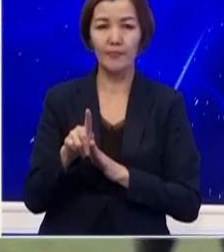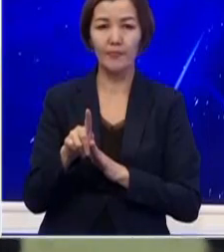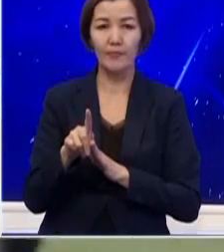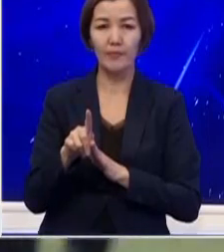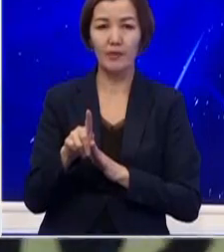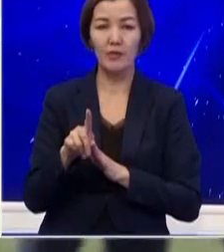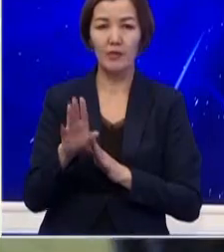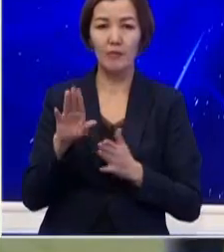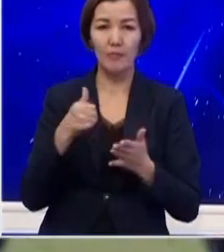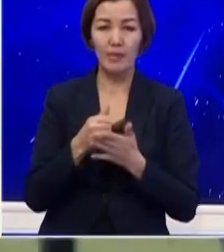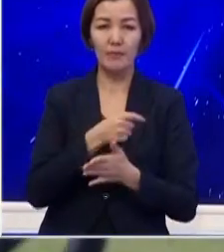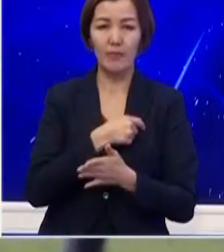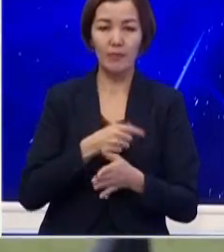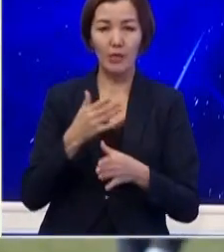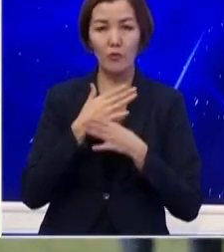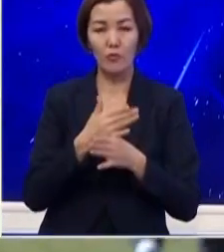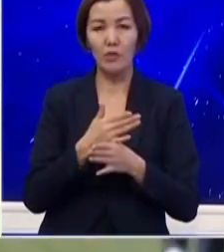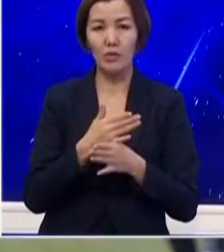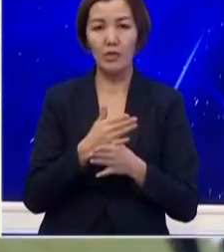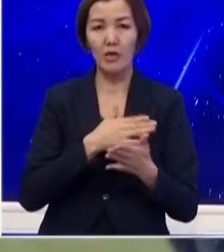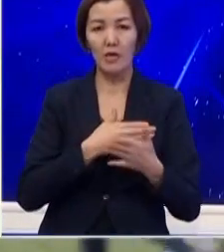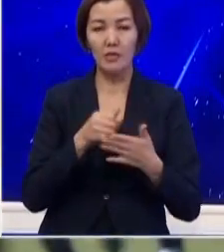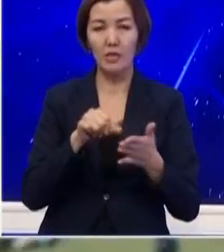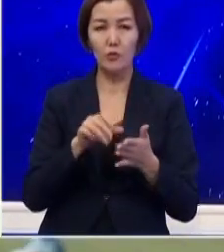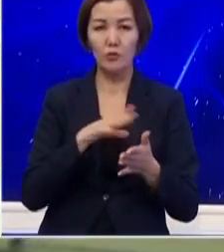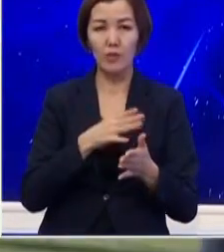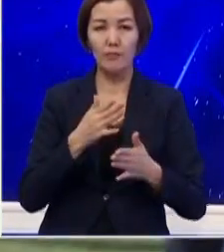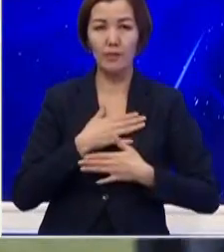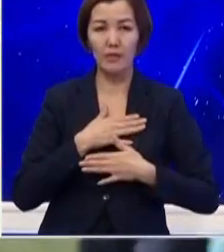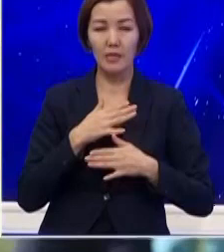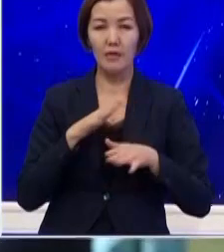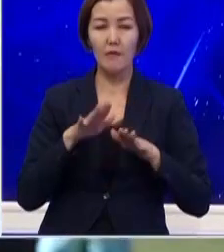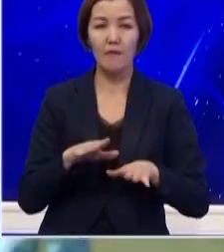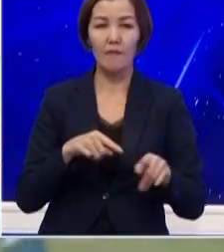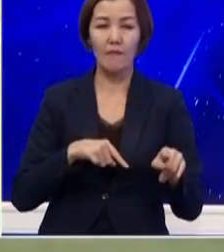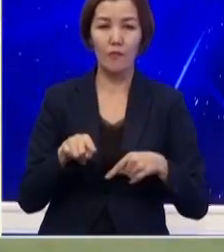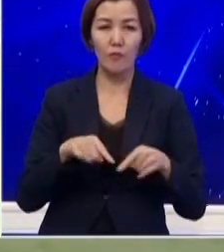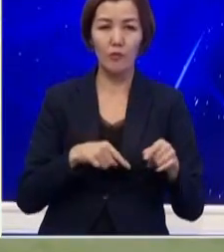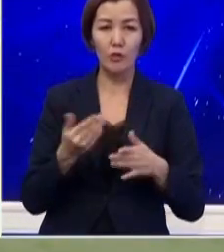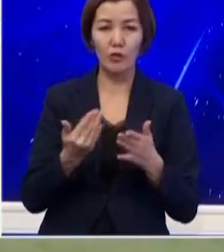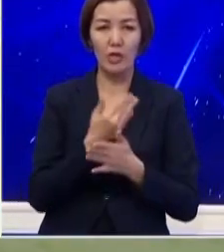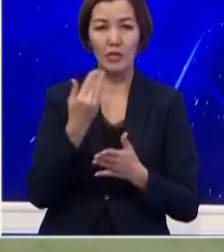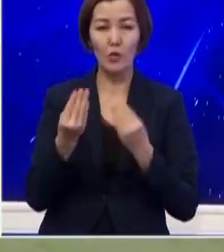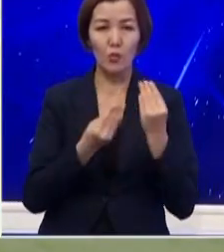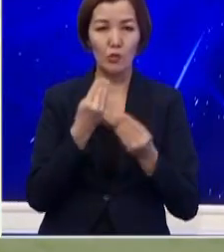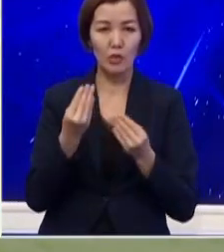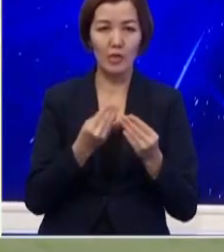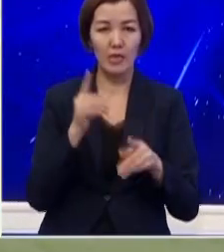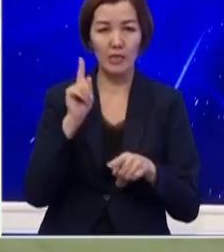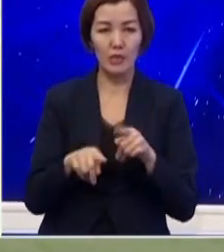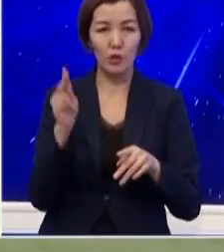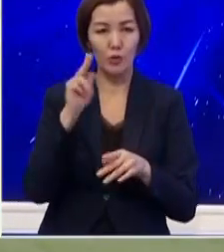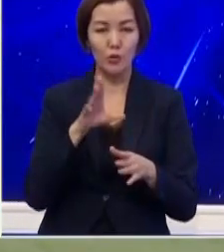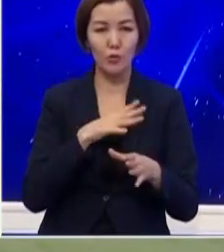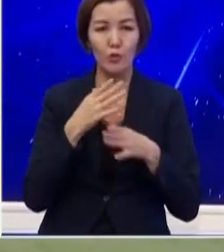бас бапкер және оның көмекшілері бәрі атсалысуда. Бізде жергілікті футболшылар жаңадан келген ойыншыларға тезірек